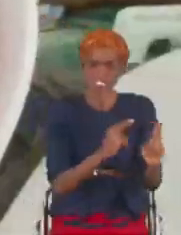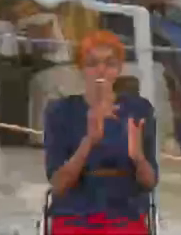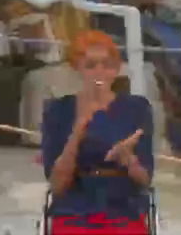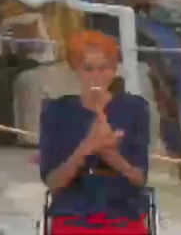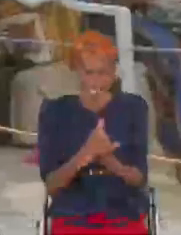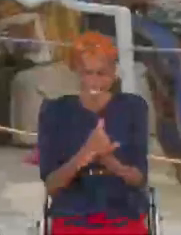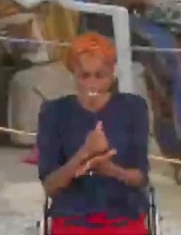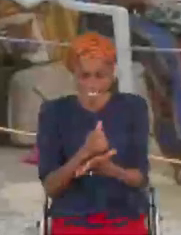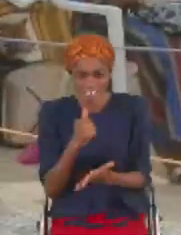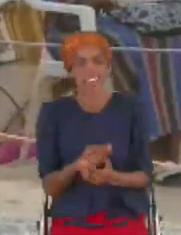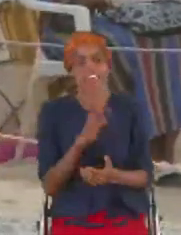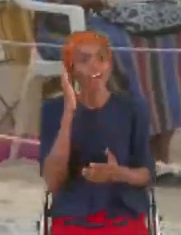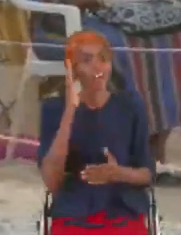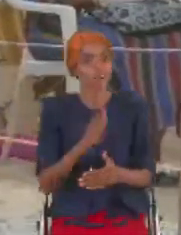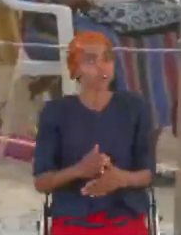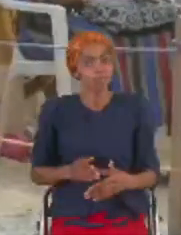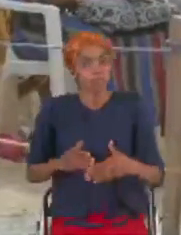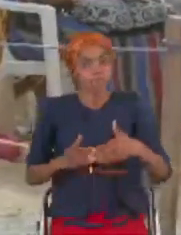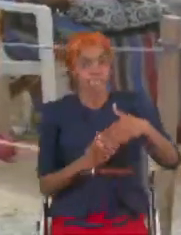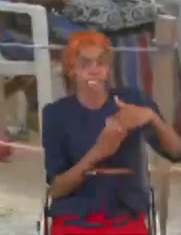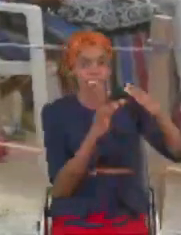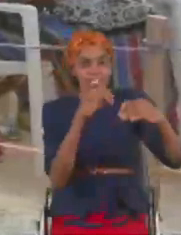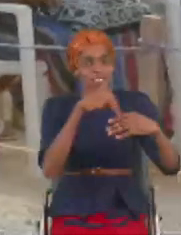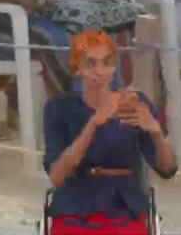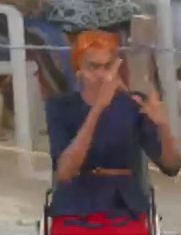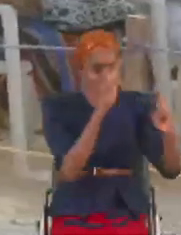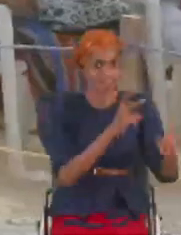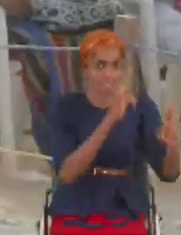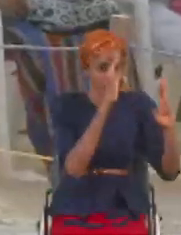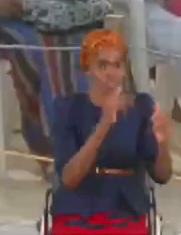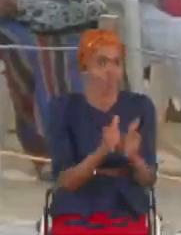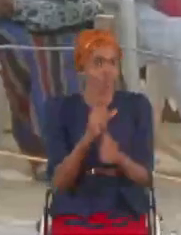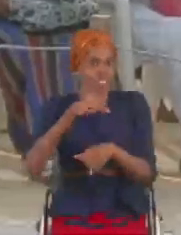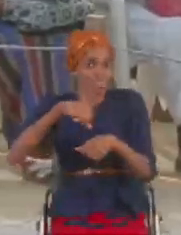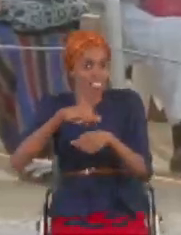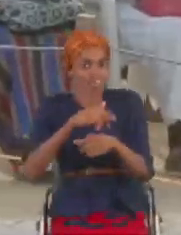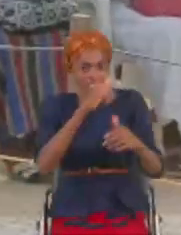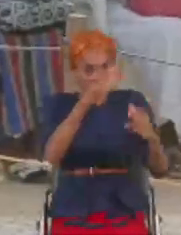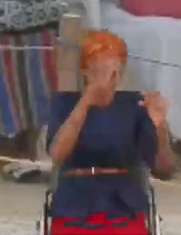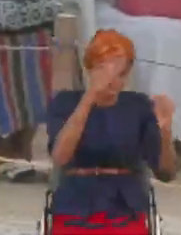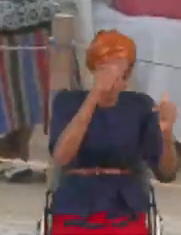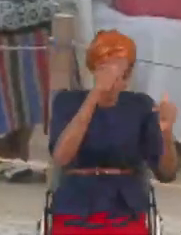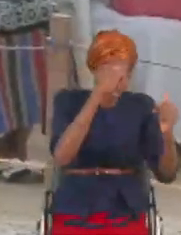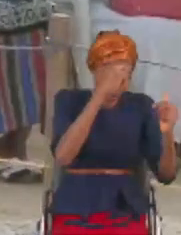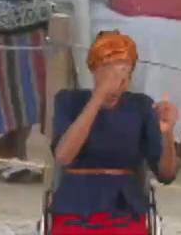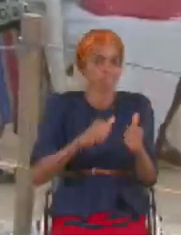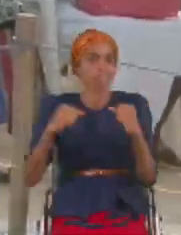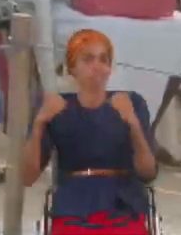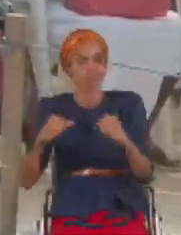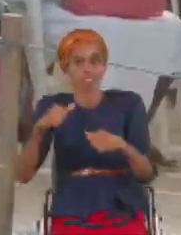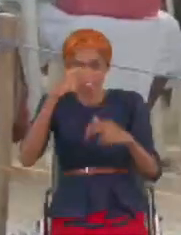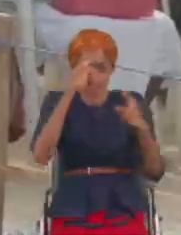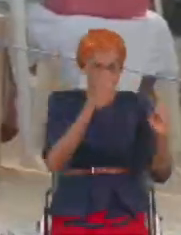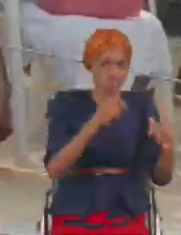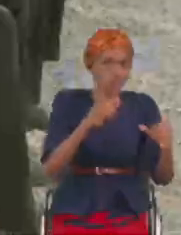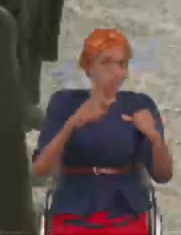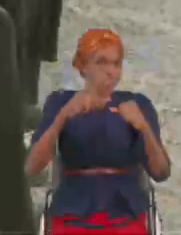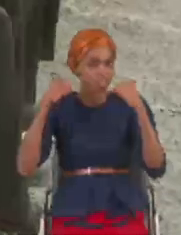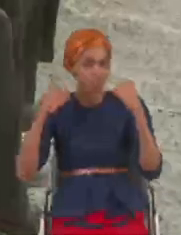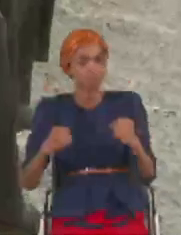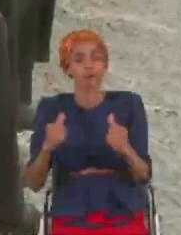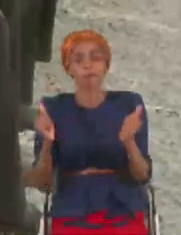il va te n'aurait pas sa puissance va tu n'aurais pas l'onction du bateau n'aurait pas le miracle matin aurait